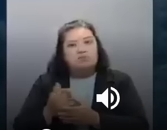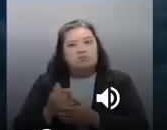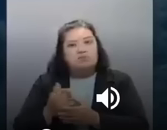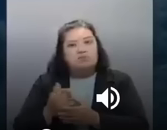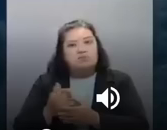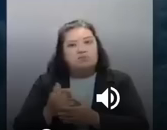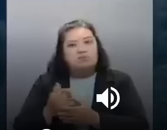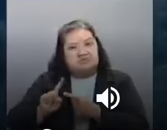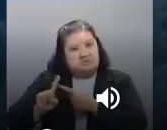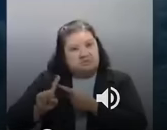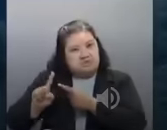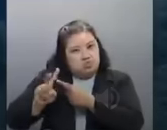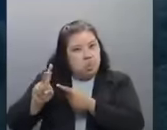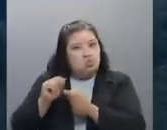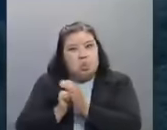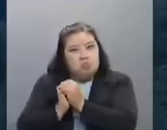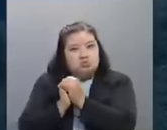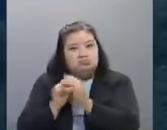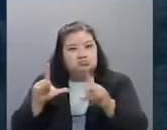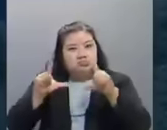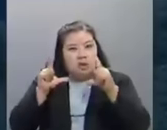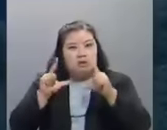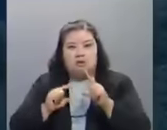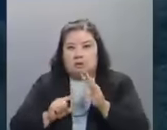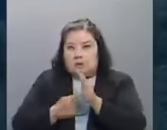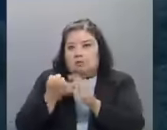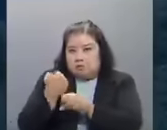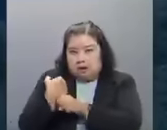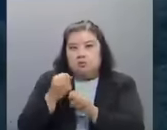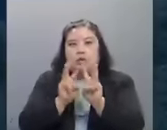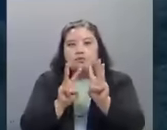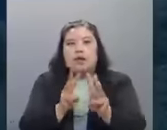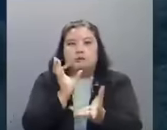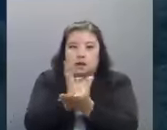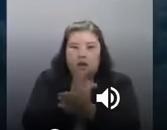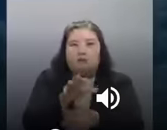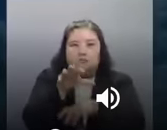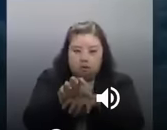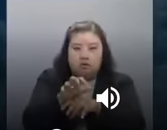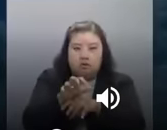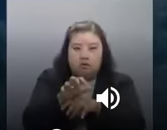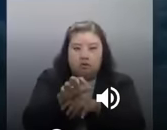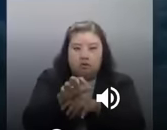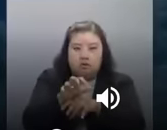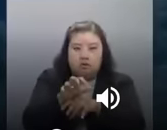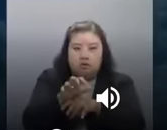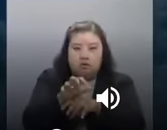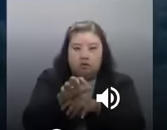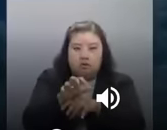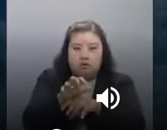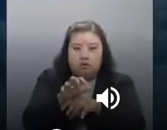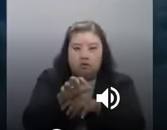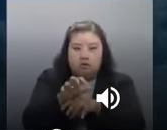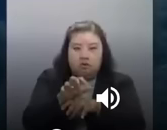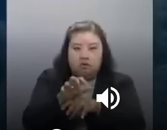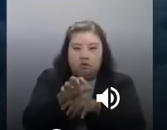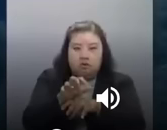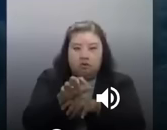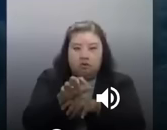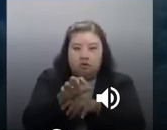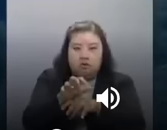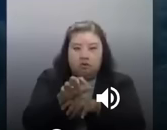3 4 5หรอ เหตุอาชญากรรมตั้งแต่การพนันออนไลน์ช่อโกงขายยาเสพติด เตเวดาปวดติดพาตาปิตาม